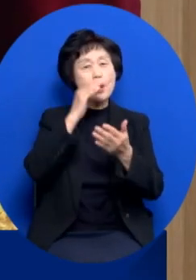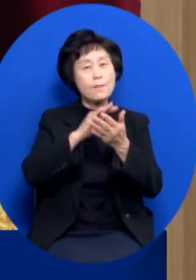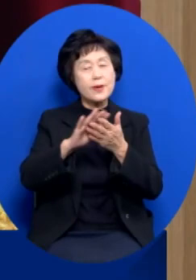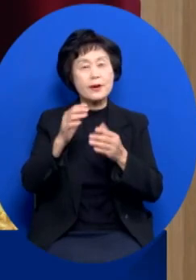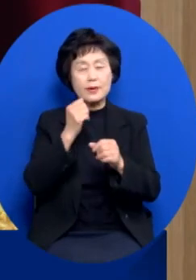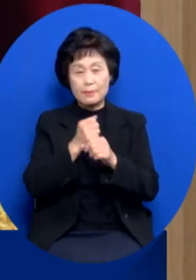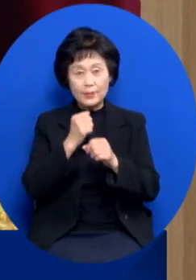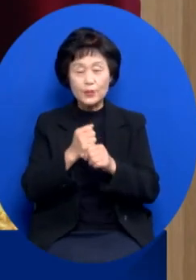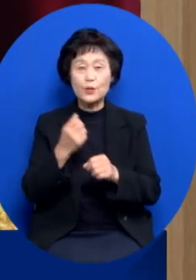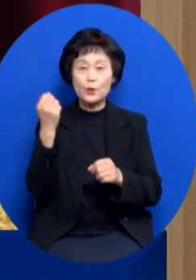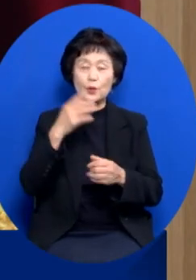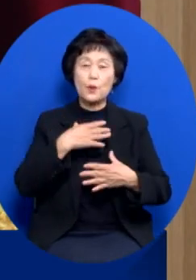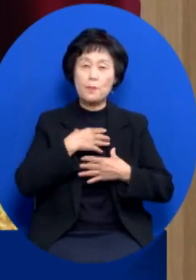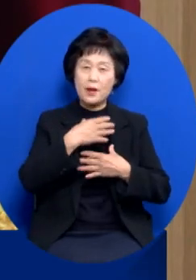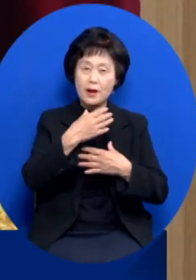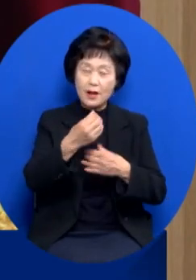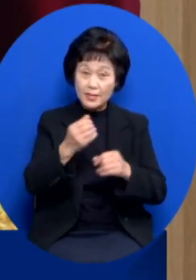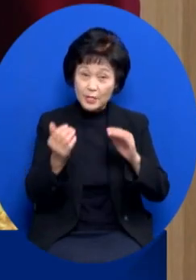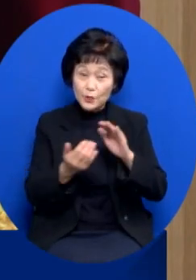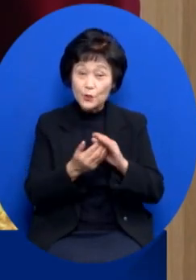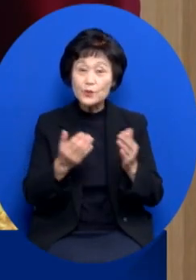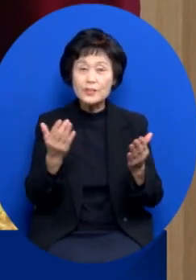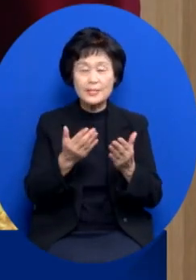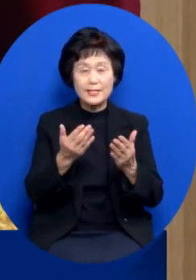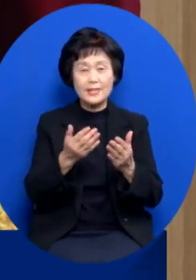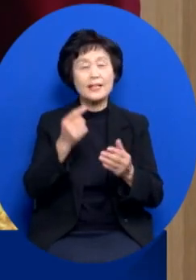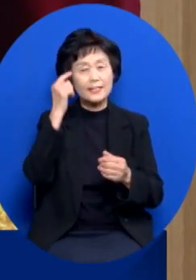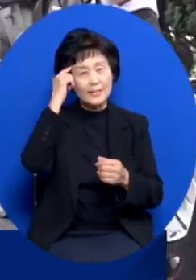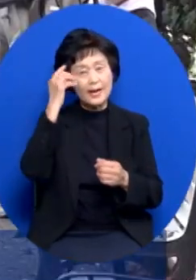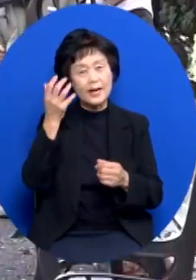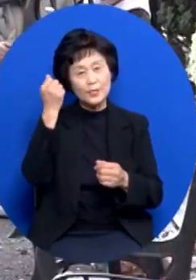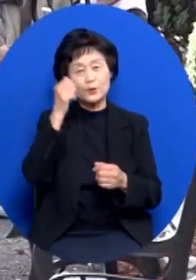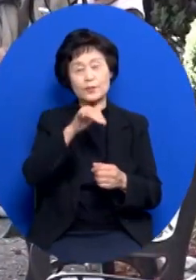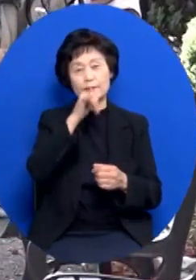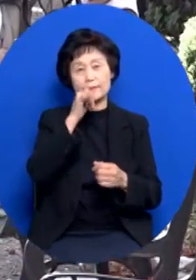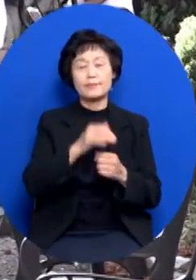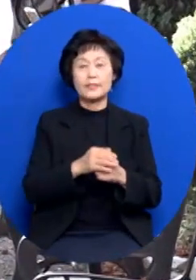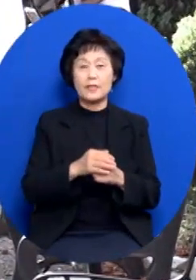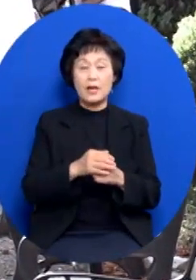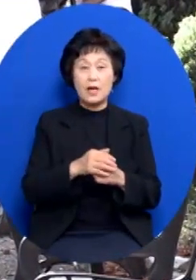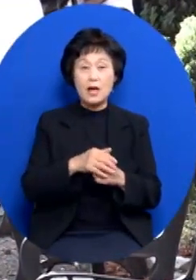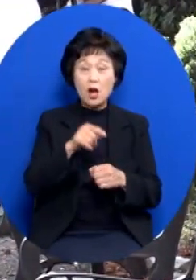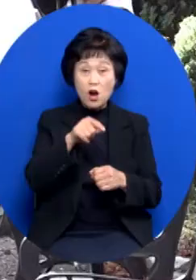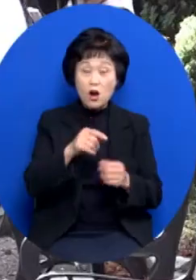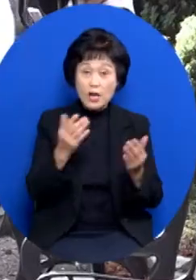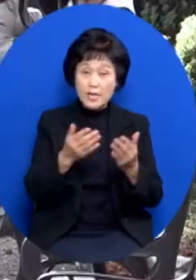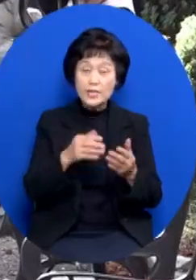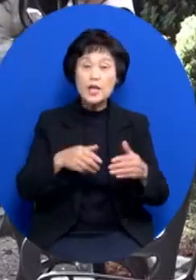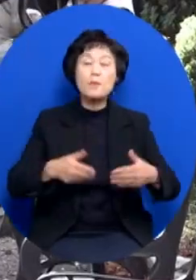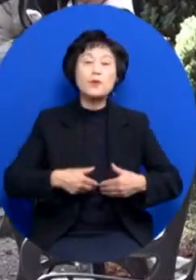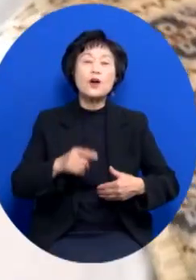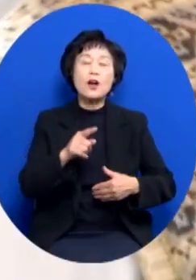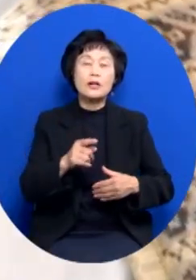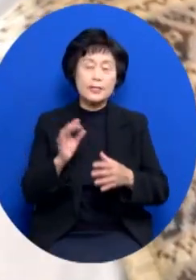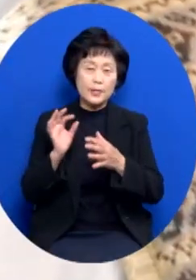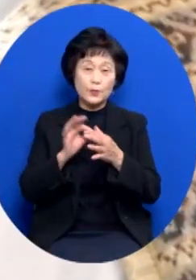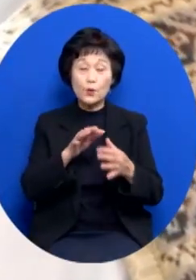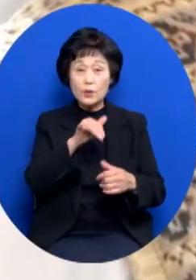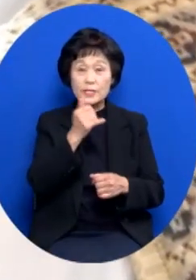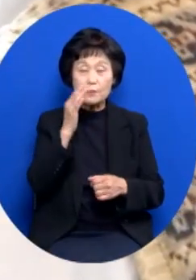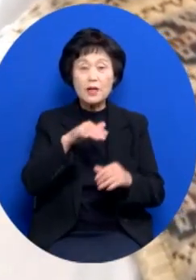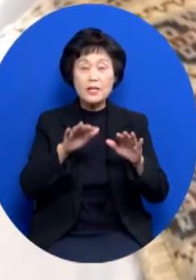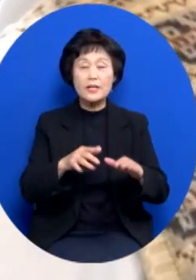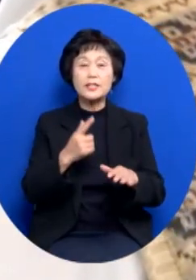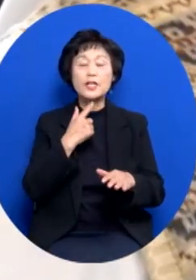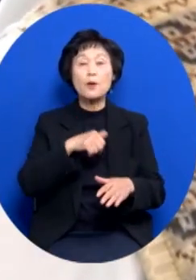만들고 또 평안을 이루는 그런 일이라고 생각합니다. 예. 교정의 필요성에 대한 여론은 지속적으로 있지만 현재 범죄학